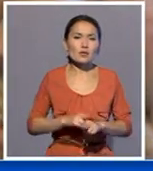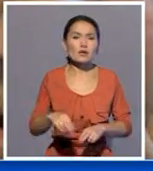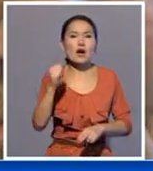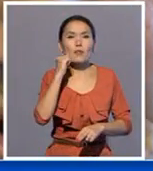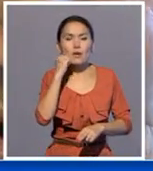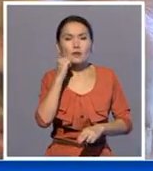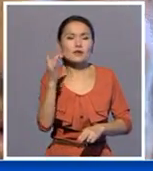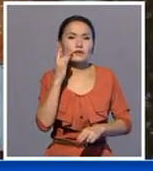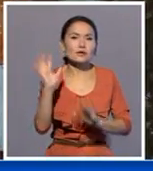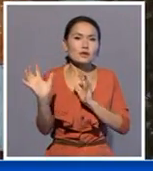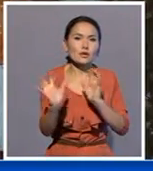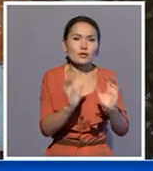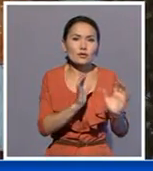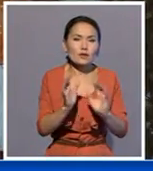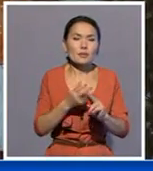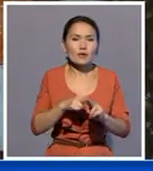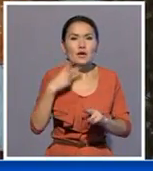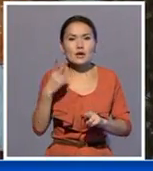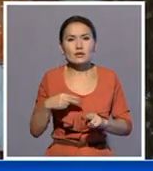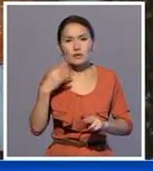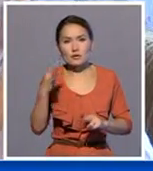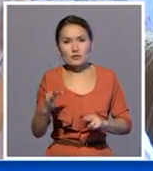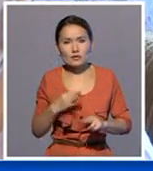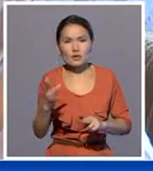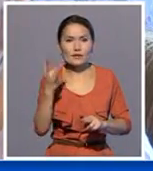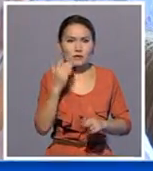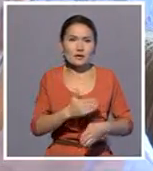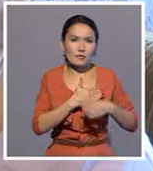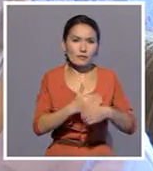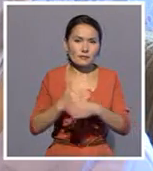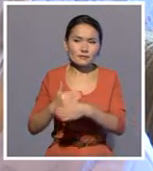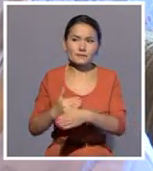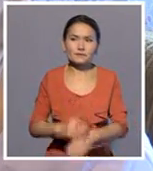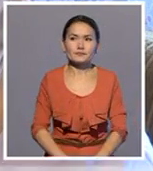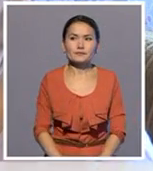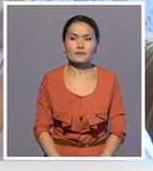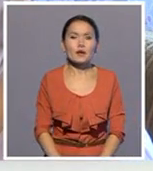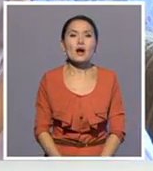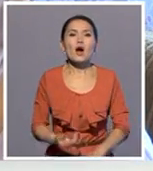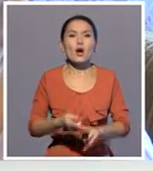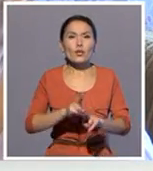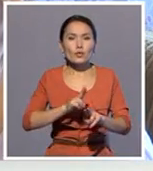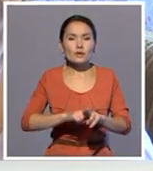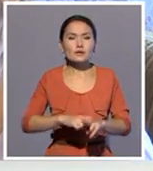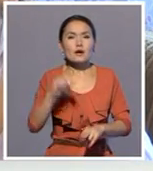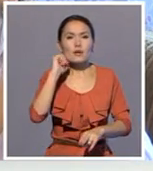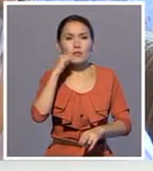отырмыз. Кейбір қасиетіне таңданып та жатамыз, дейді ибалы келіні. Бұл кісінің еске сақтау қабілеті жақсы, өте